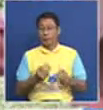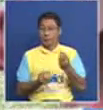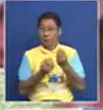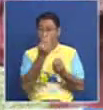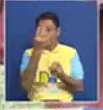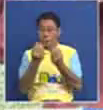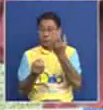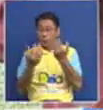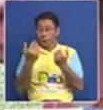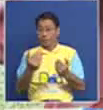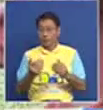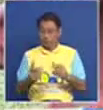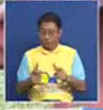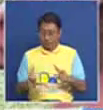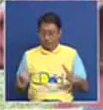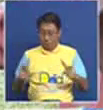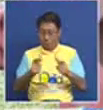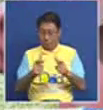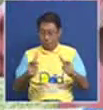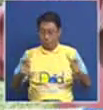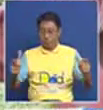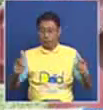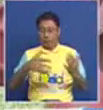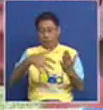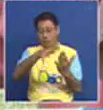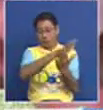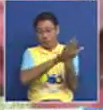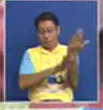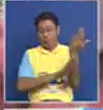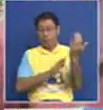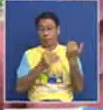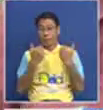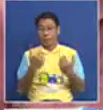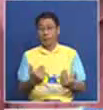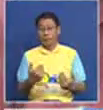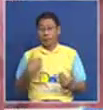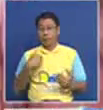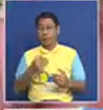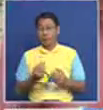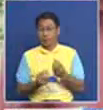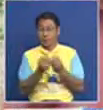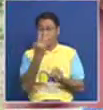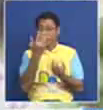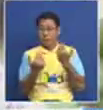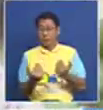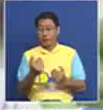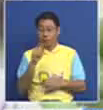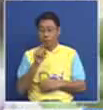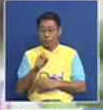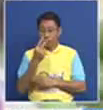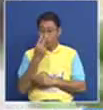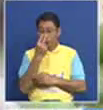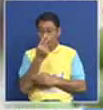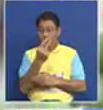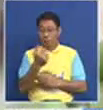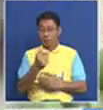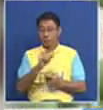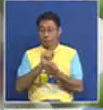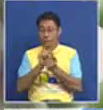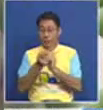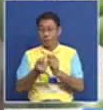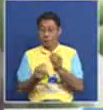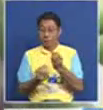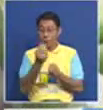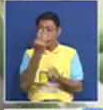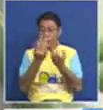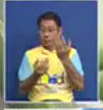อินทผลัมกำลังขยายวงกว้างทั่วทุกภูมิภาคในประเทศไทยซึ่งพืชชนิดนี้จึงน่าจับตาว่าน่าจะกลายเป็นพืชอีกช